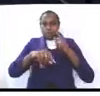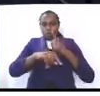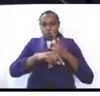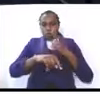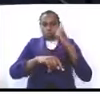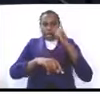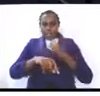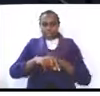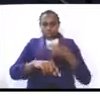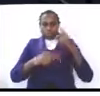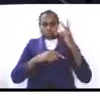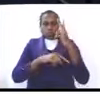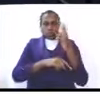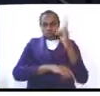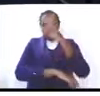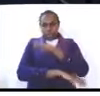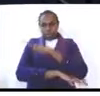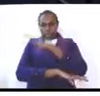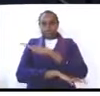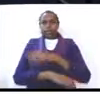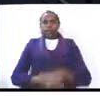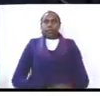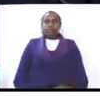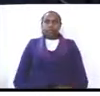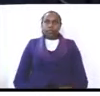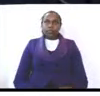hadi saa 8 mchana.